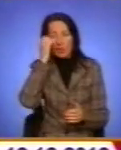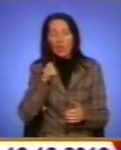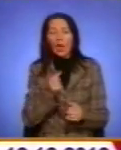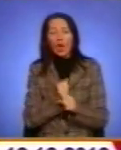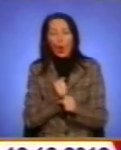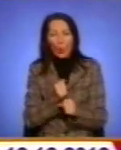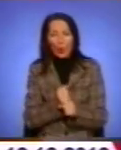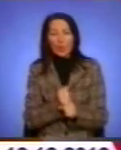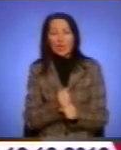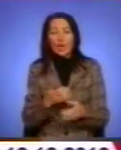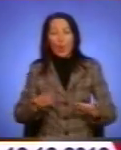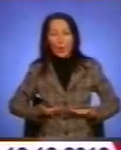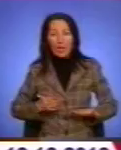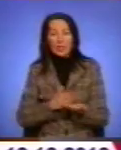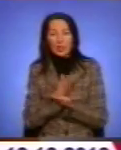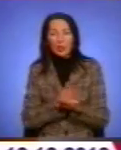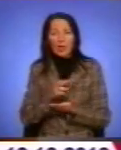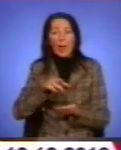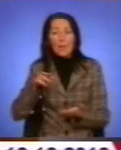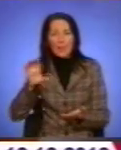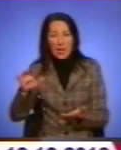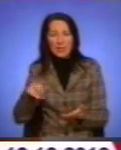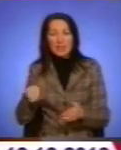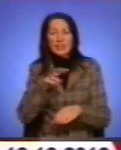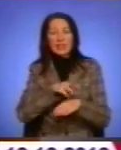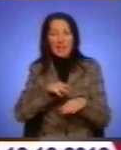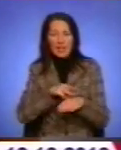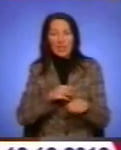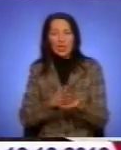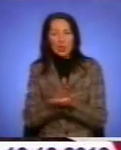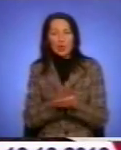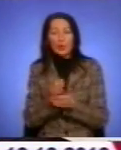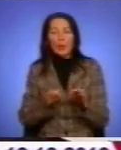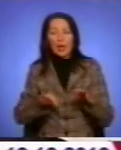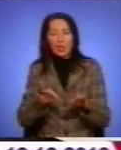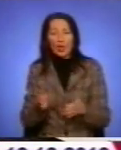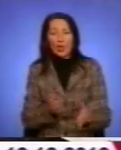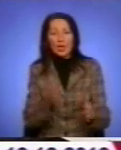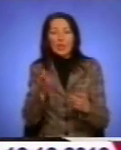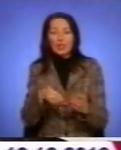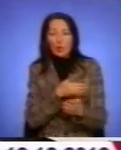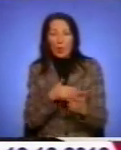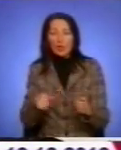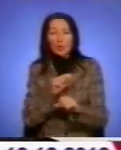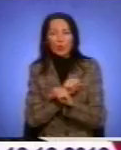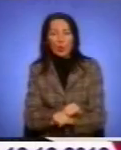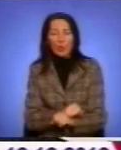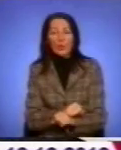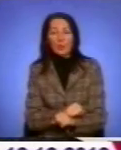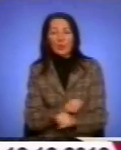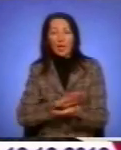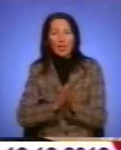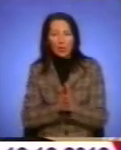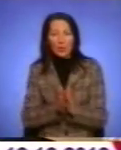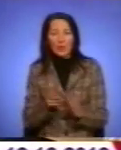служб, МНСників, ДАІ та служби автомобільних доріг, ситуацію із заторами вдалося ліквідувати. Важковагові автомобілі,